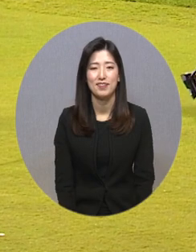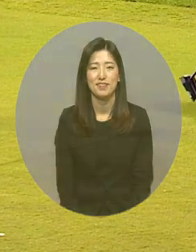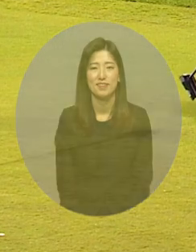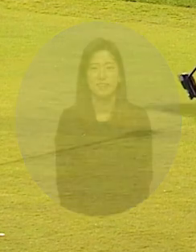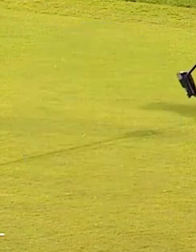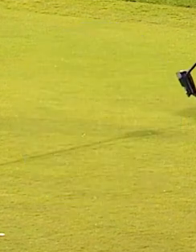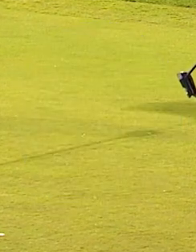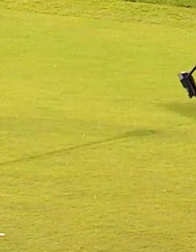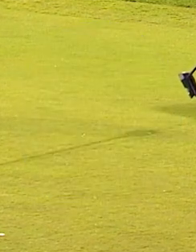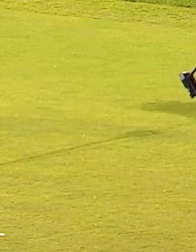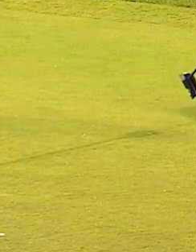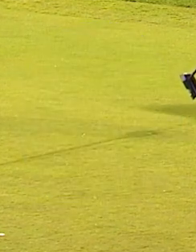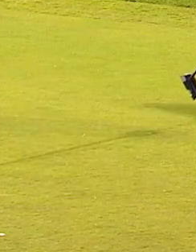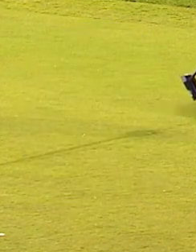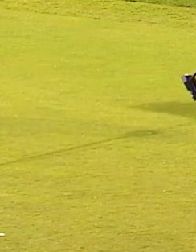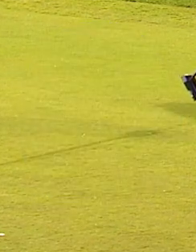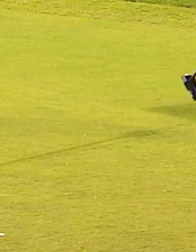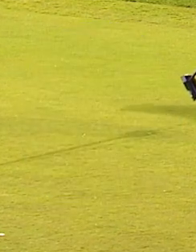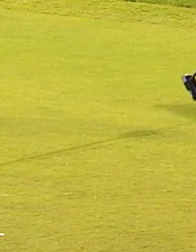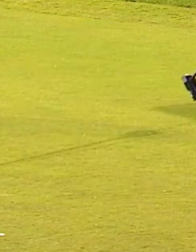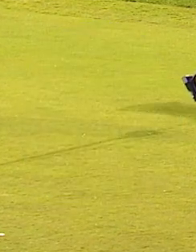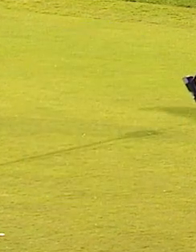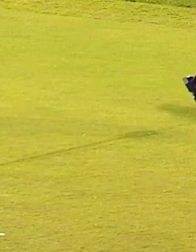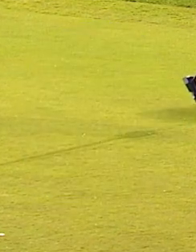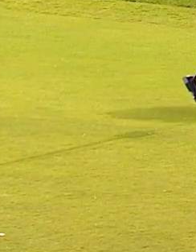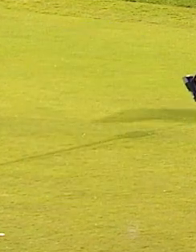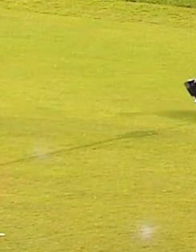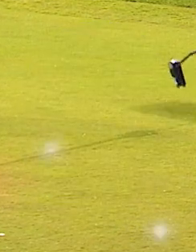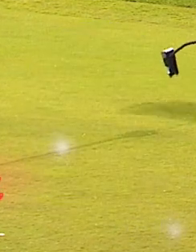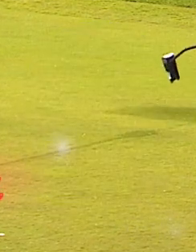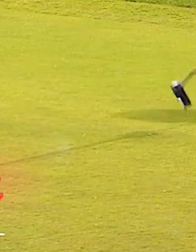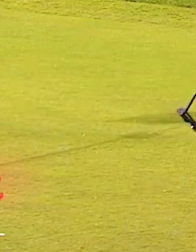으 out ok